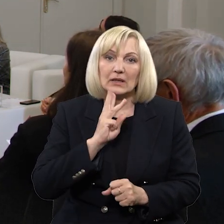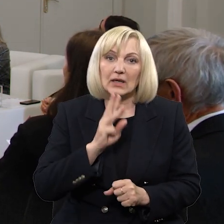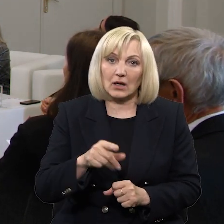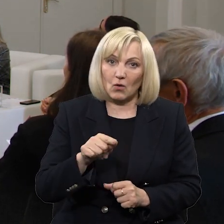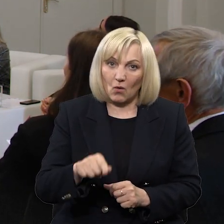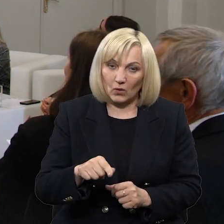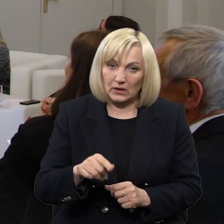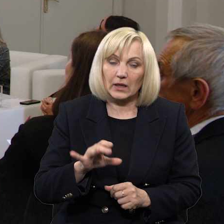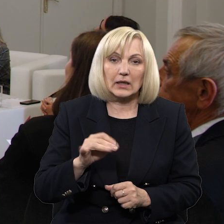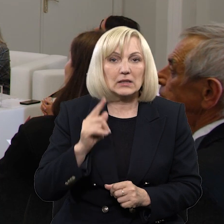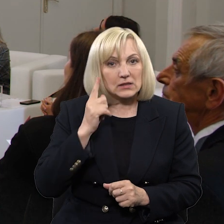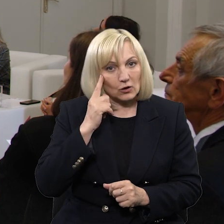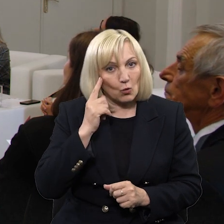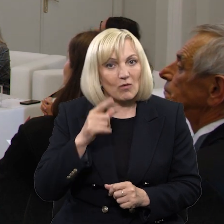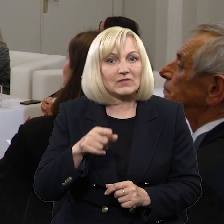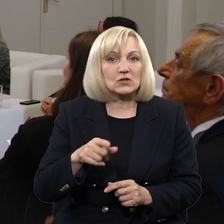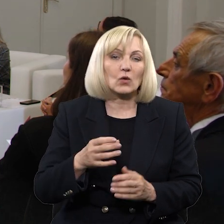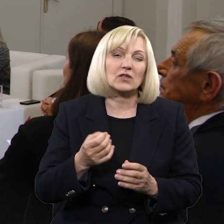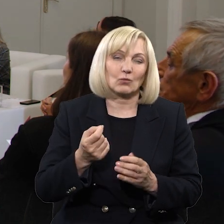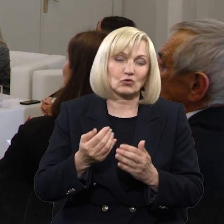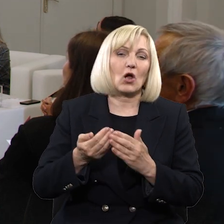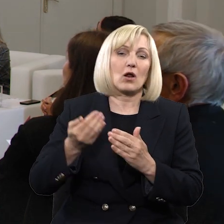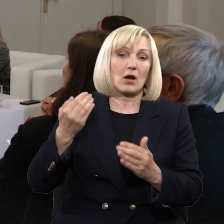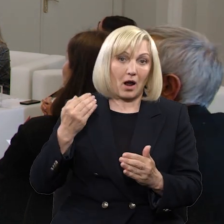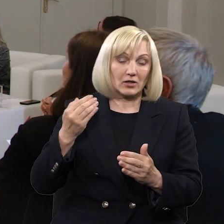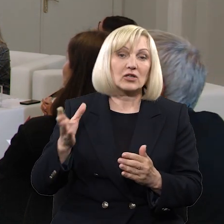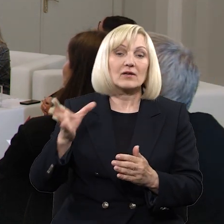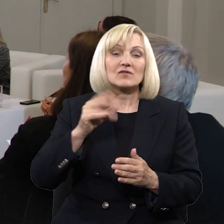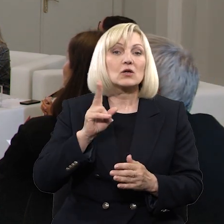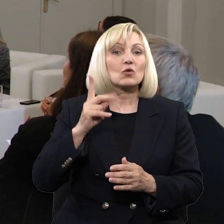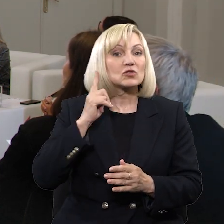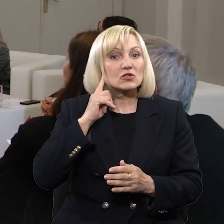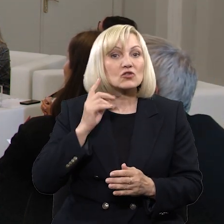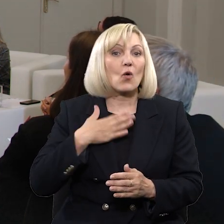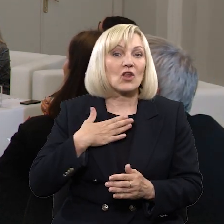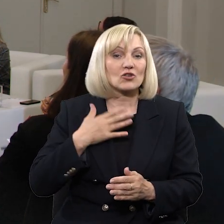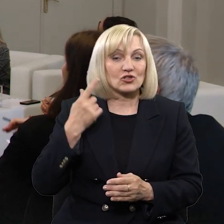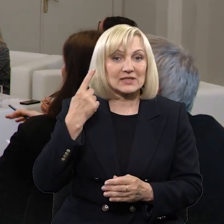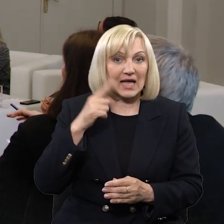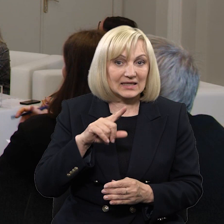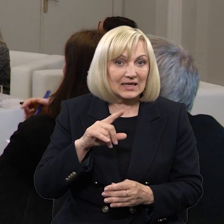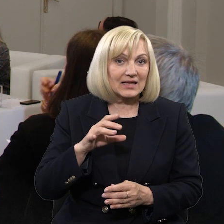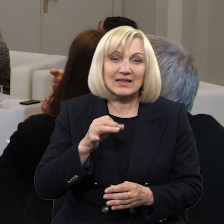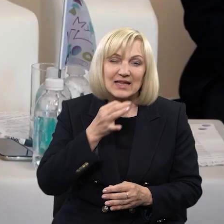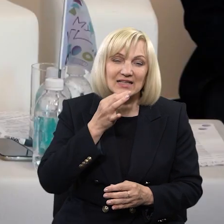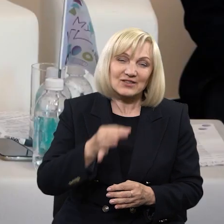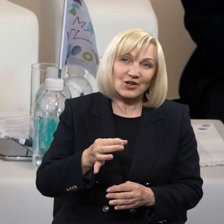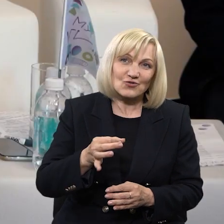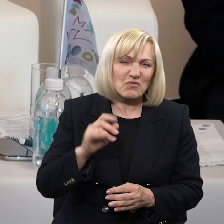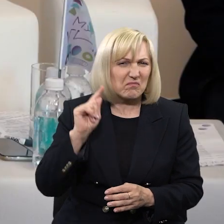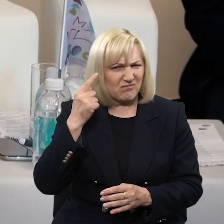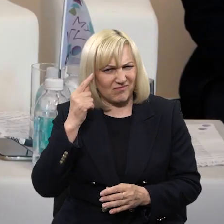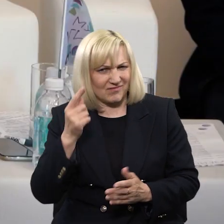три года и задумалась он несколько раньше и всяк кто слышал о наших затеях Ну не скажу